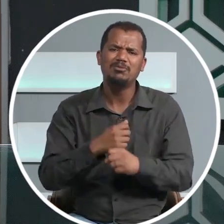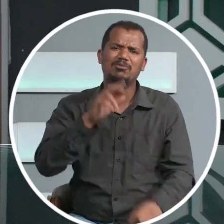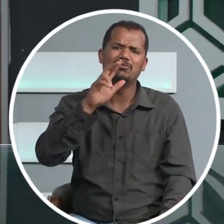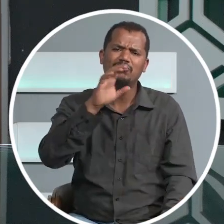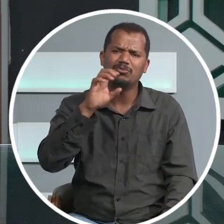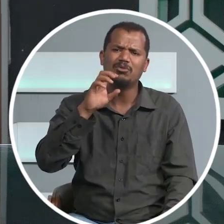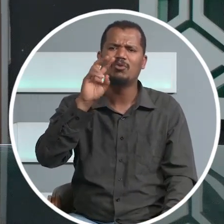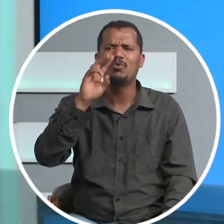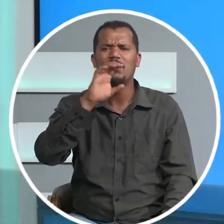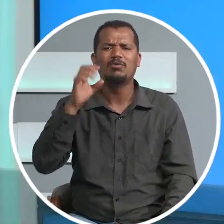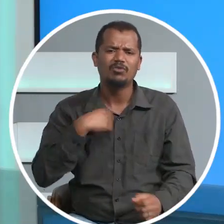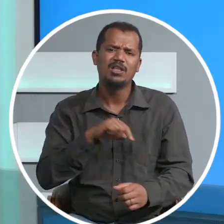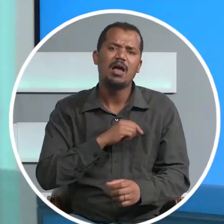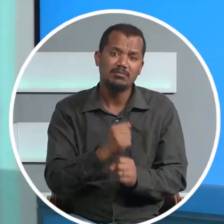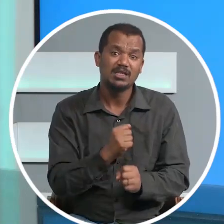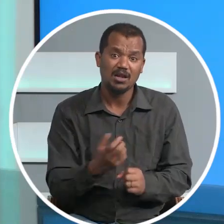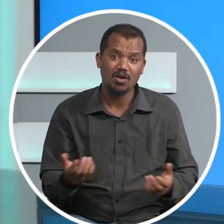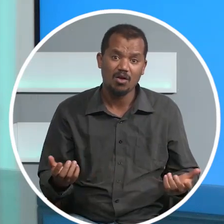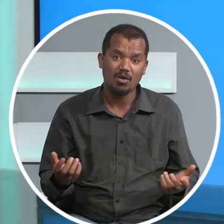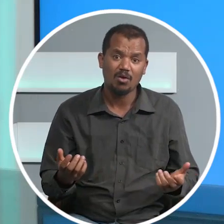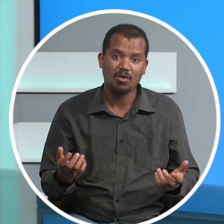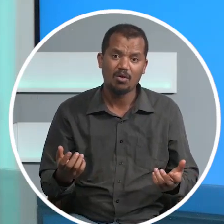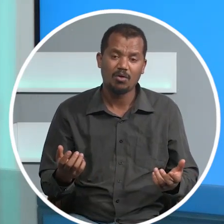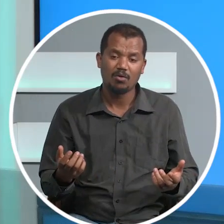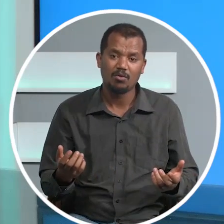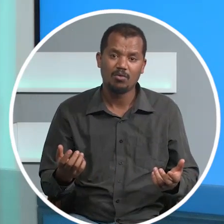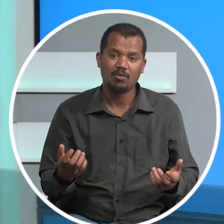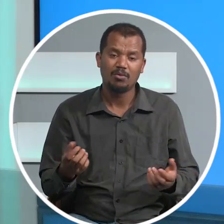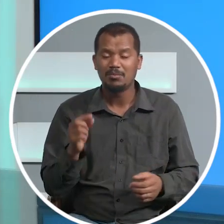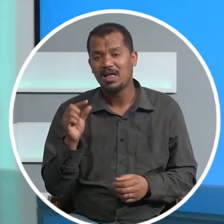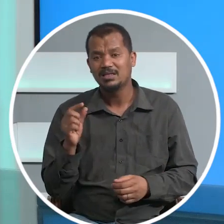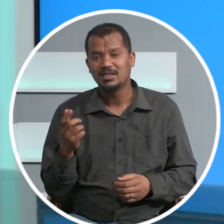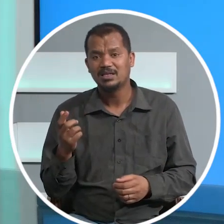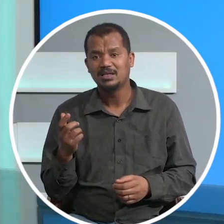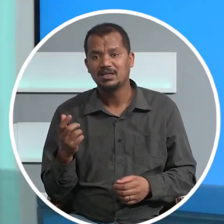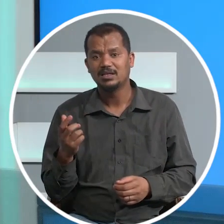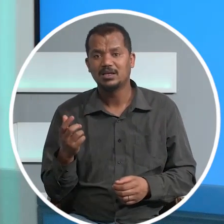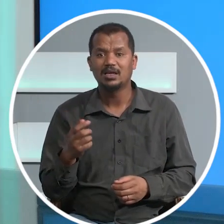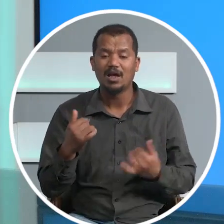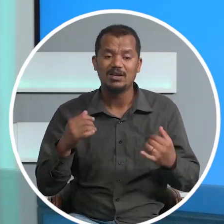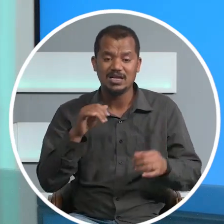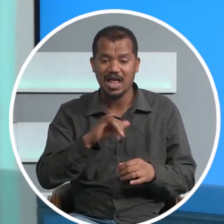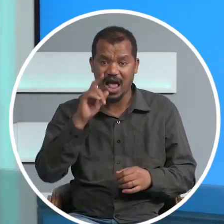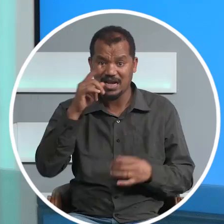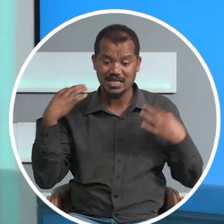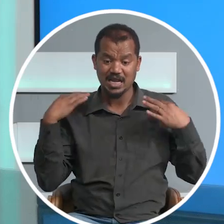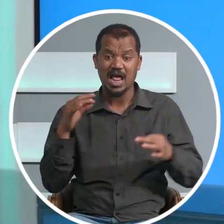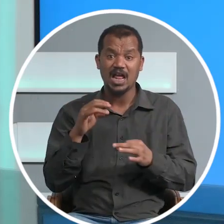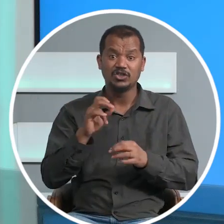300 ወይም 200 ነው የምናመርተው። ስለም ግን ሂዱ በጣም ቢያንስ እንደ ዓለም ጤና